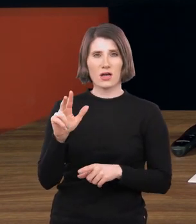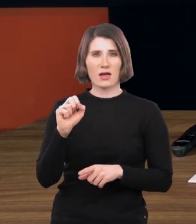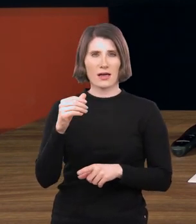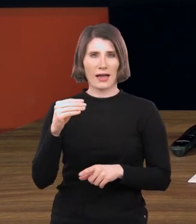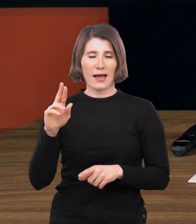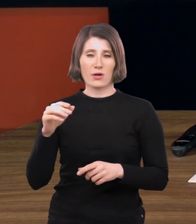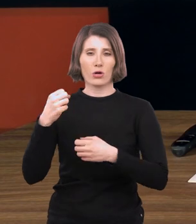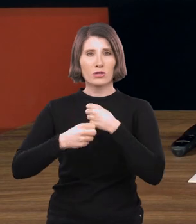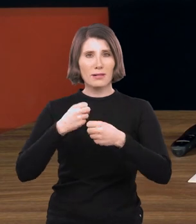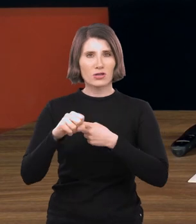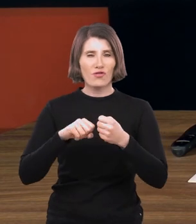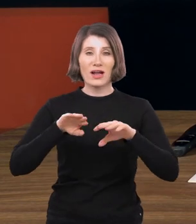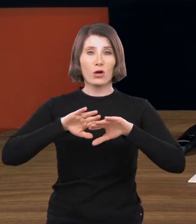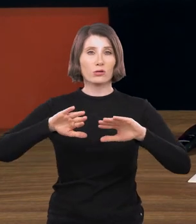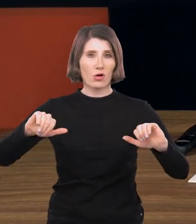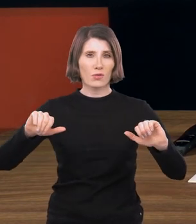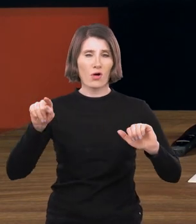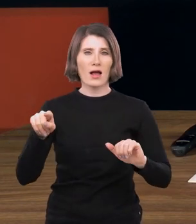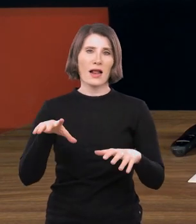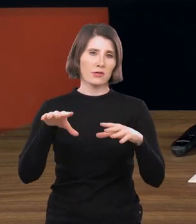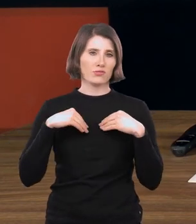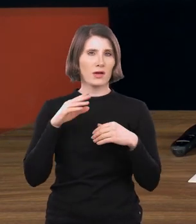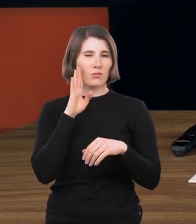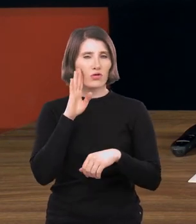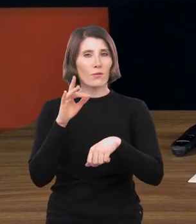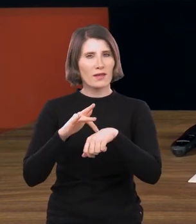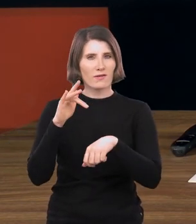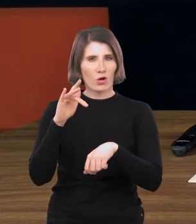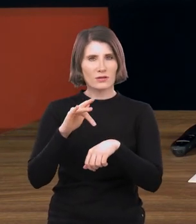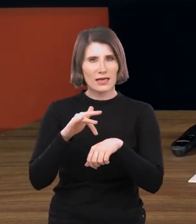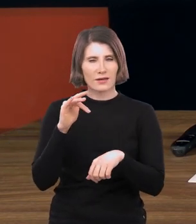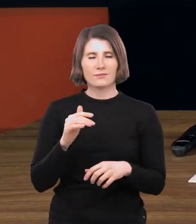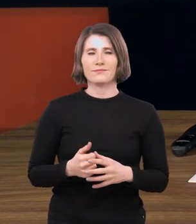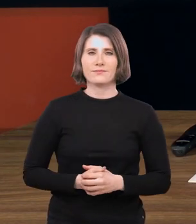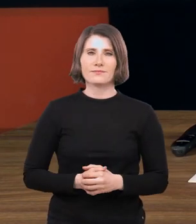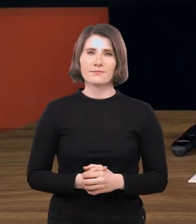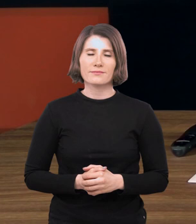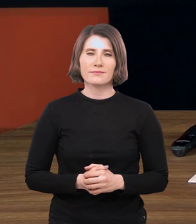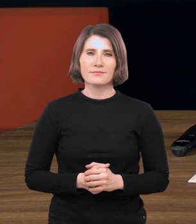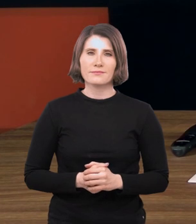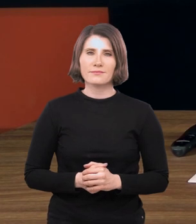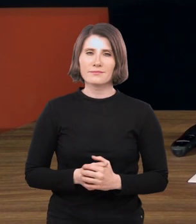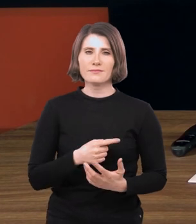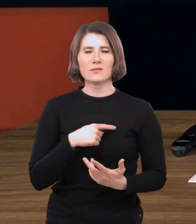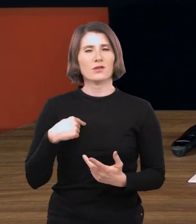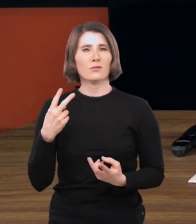niezależnie. Mniej więcej w tym samym czasie doszli do tych samych wniosków. Doszukując się